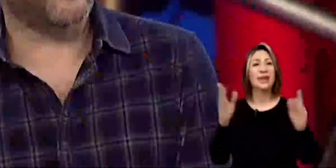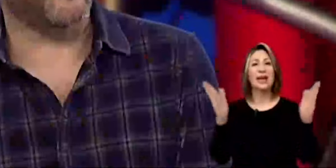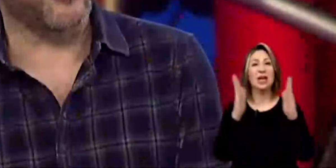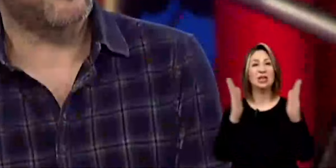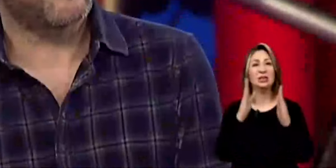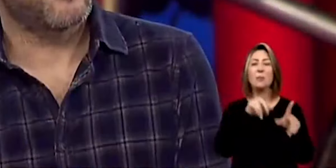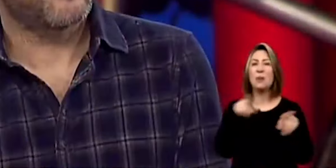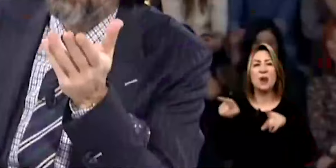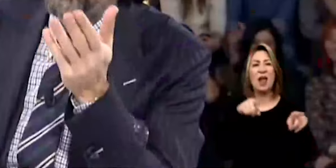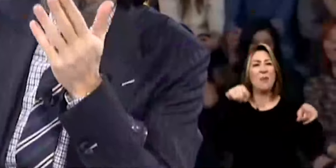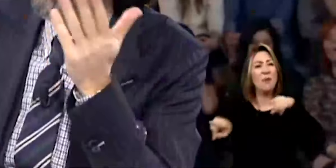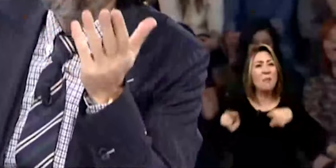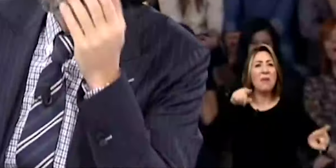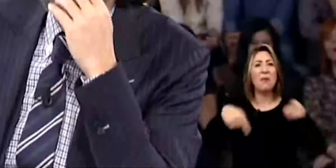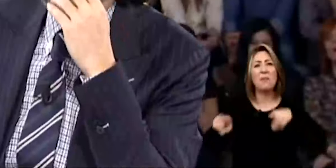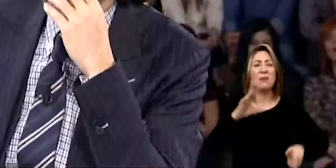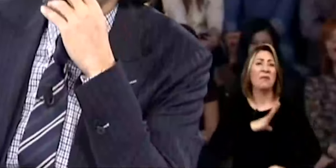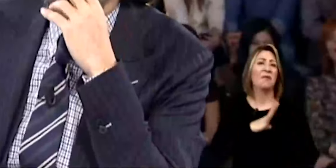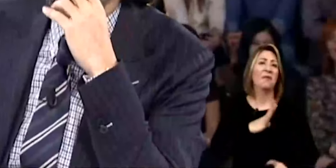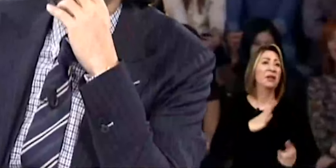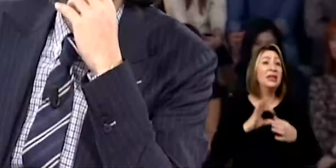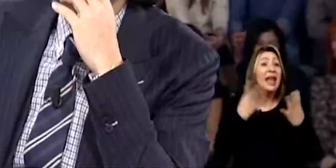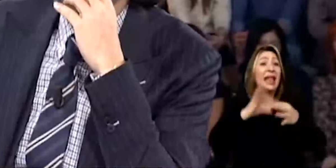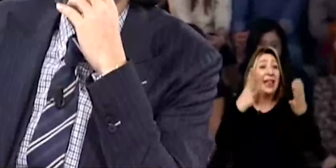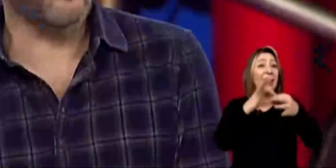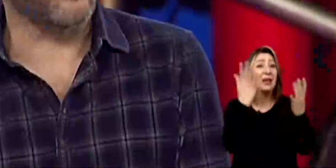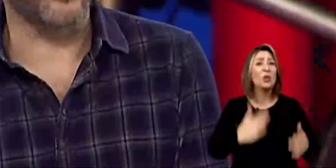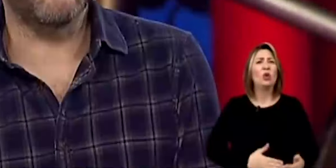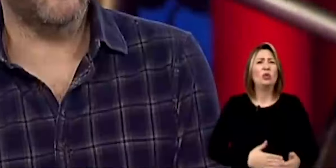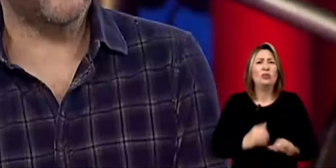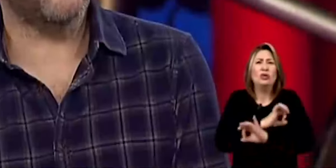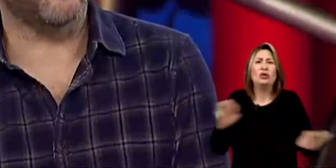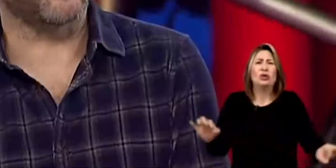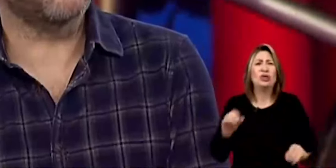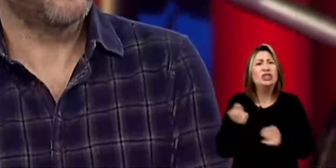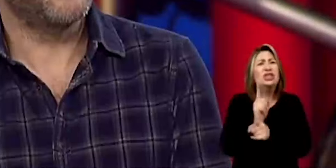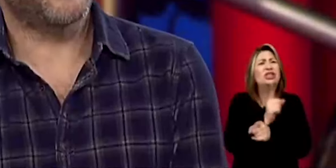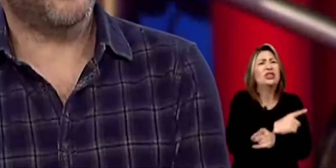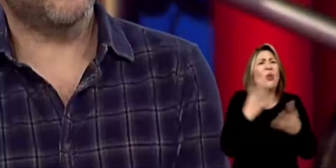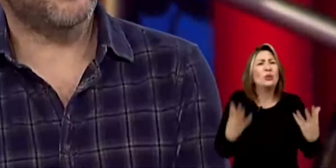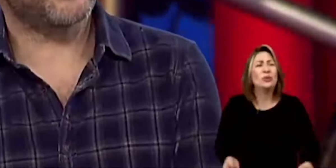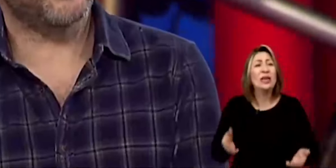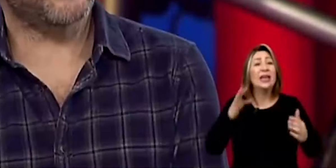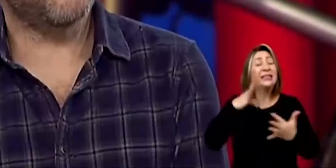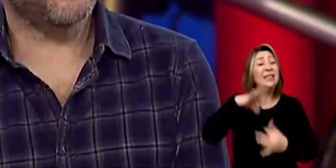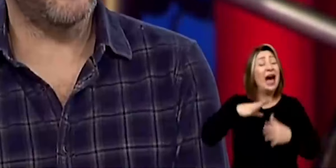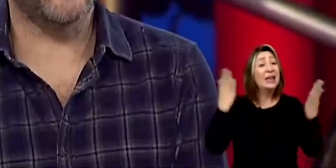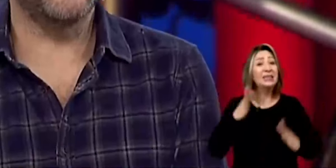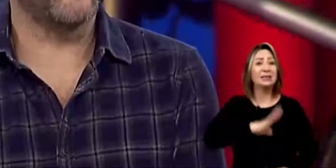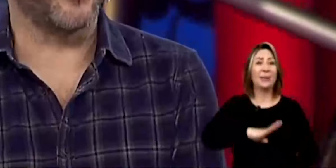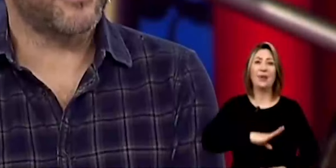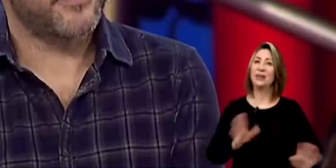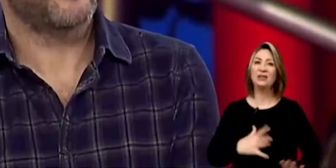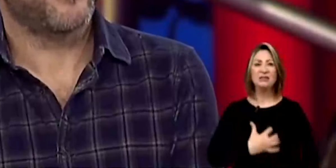kadar aldatıyorlar. Niçin efendim? Niçin böyle? Niçin böyle? Doyumsuzluk olsun, çeşit olsun. İnsanlar artık eskisi kadar sabırlı